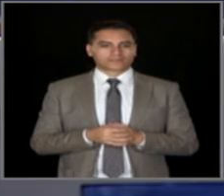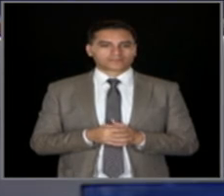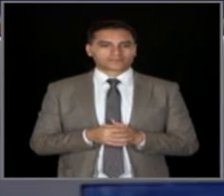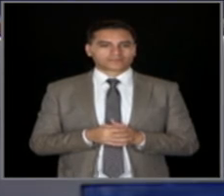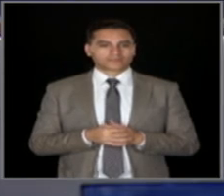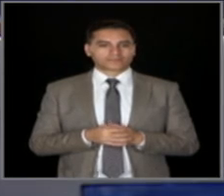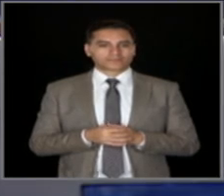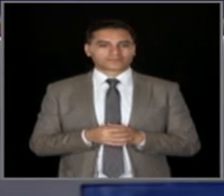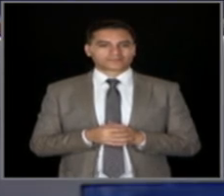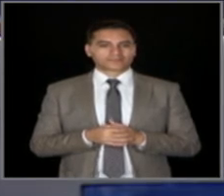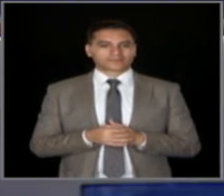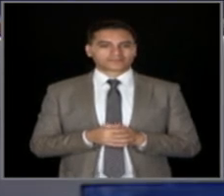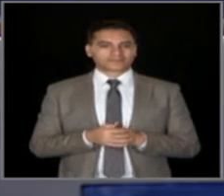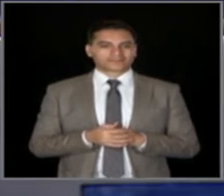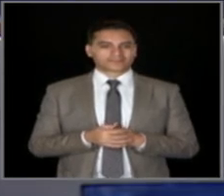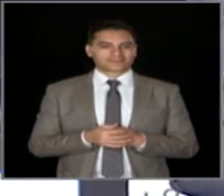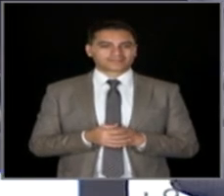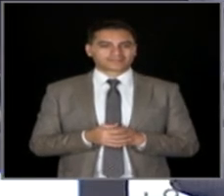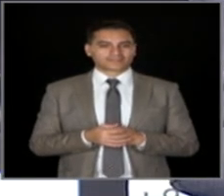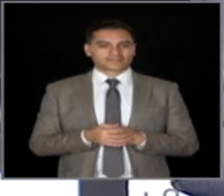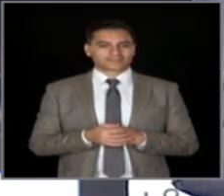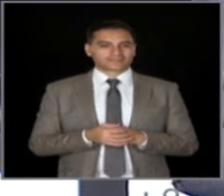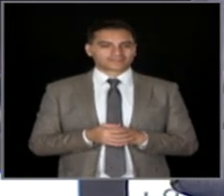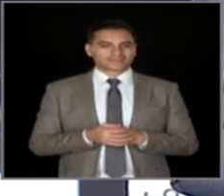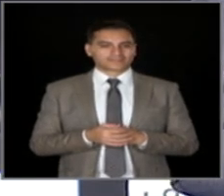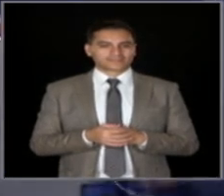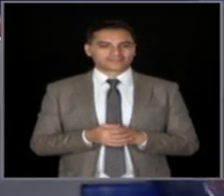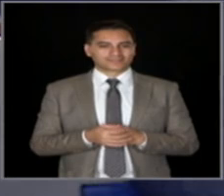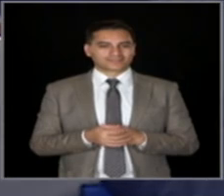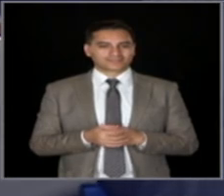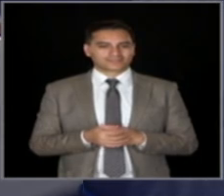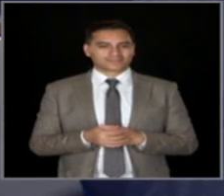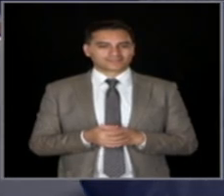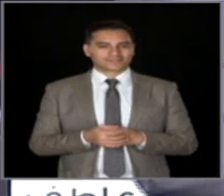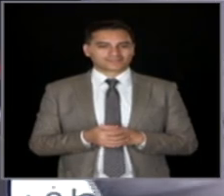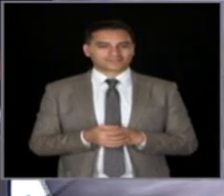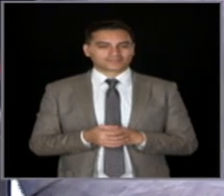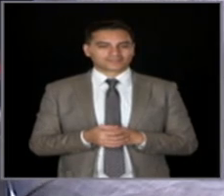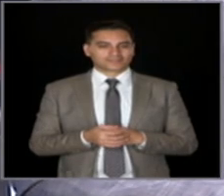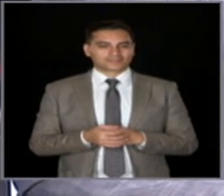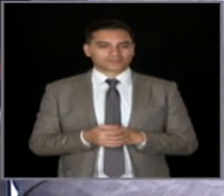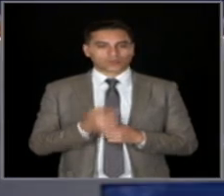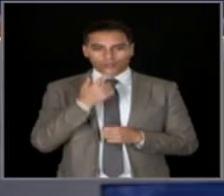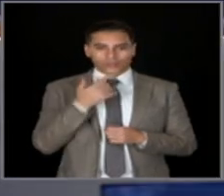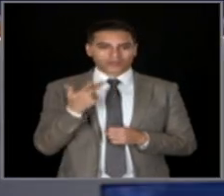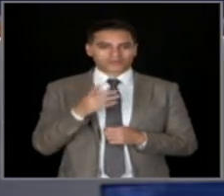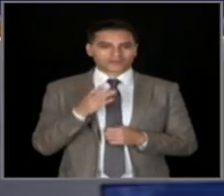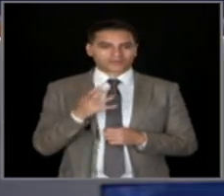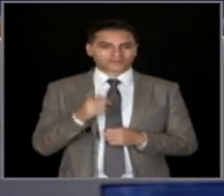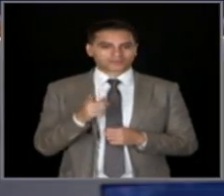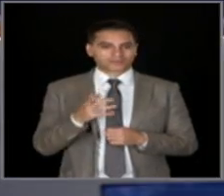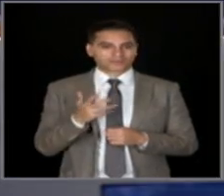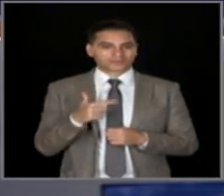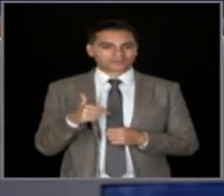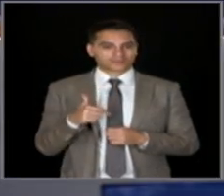هو أنا حرة ده بتاع مين؟ أنا نسيت اسمها. لبنى عبد العزيز. اللي كتب حسين عبد القدوس. قولي لي بقى كم إجابة صح؟ مش عارف،